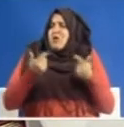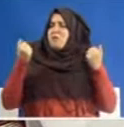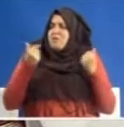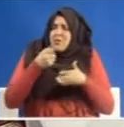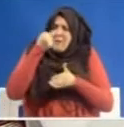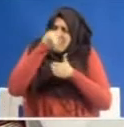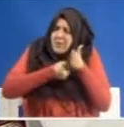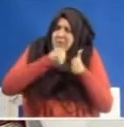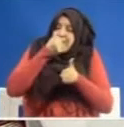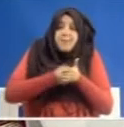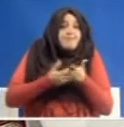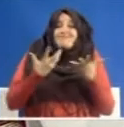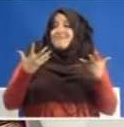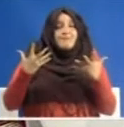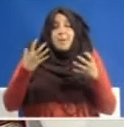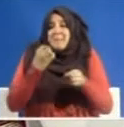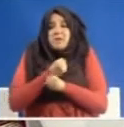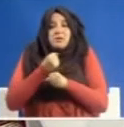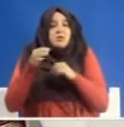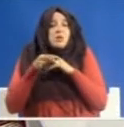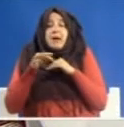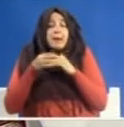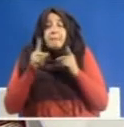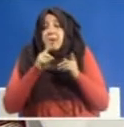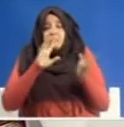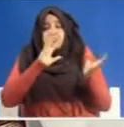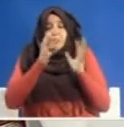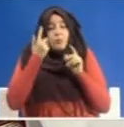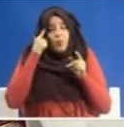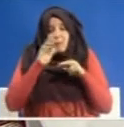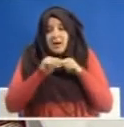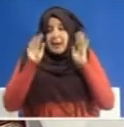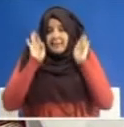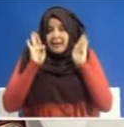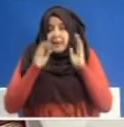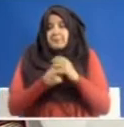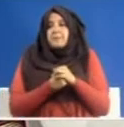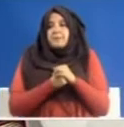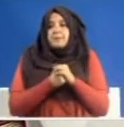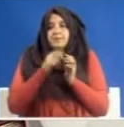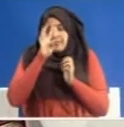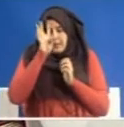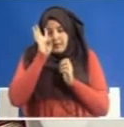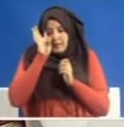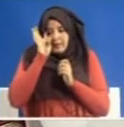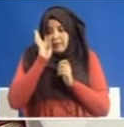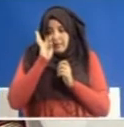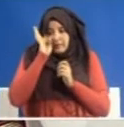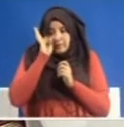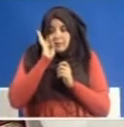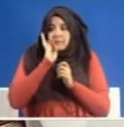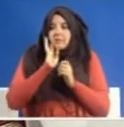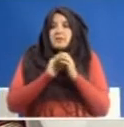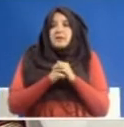الطرب يعني صفي قركان السهزة يشمون بعد أن يتهد مفهوم الدرء اسكو رسالتي الصحيحه انا